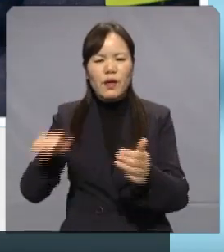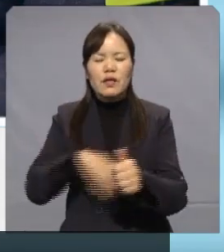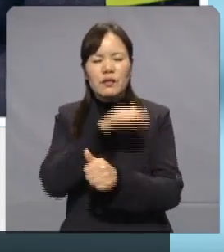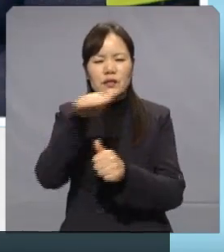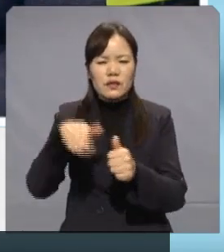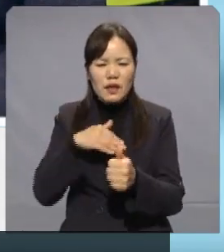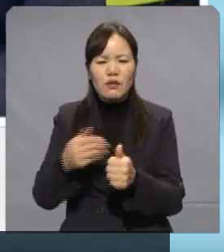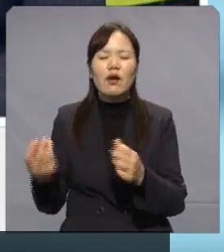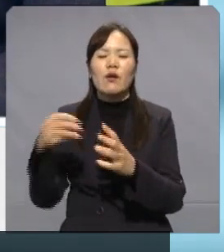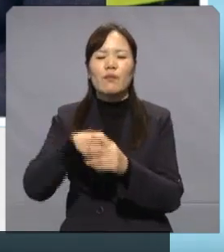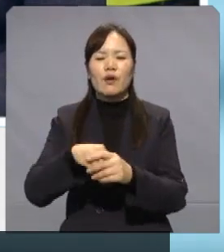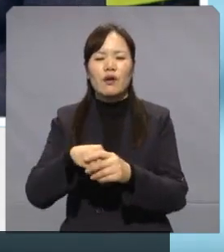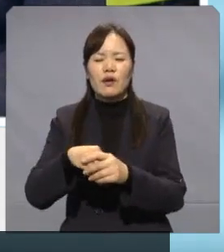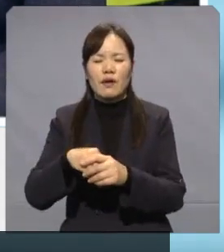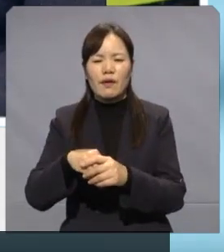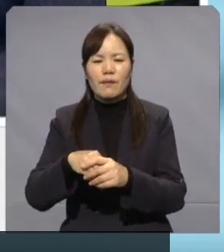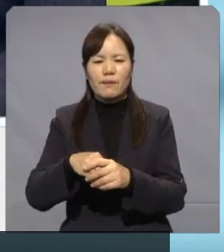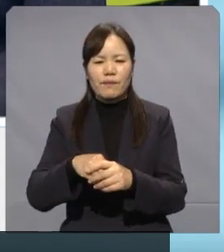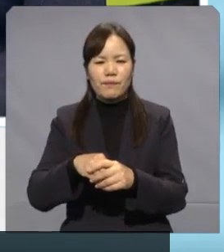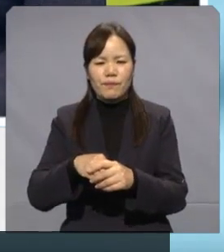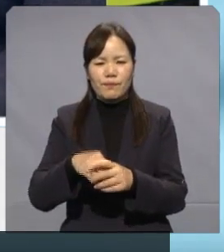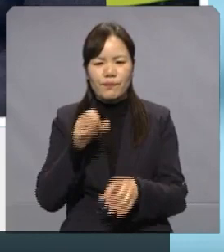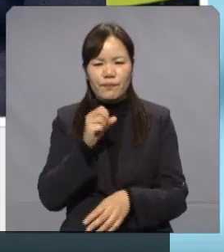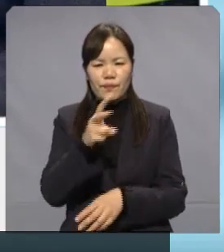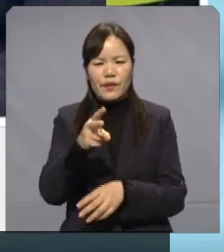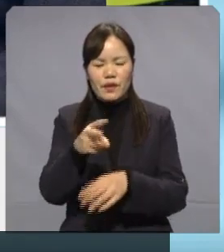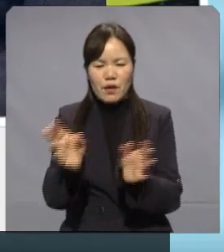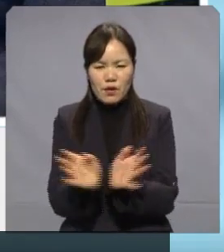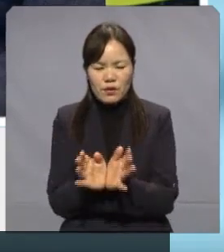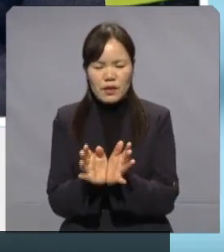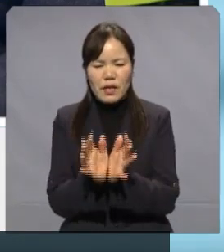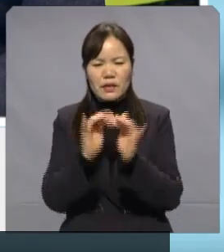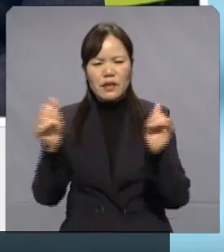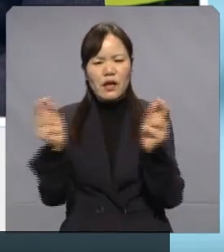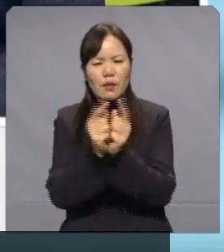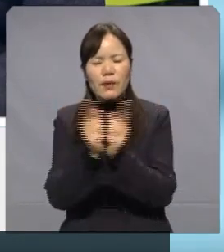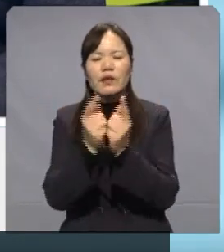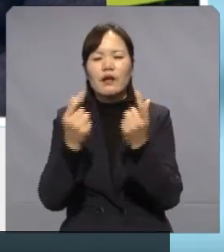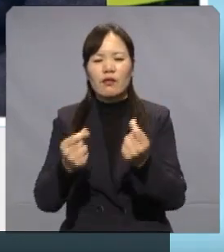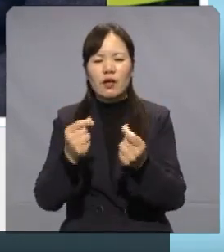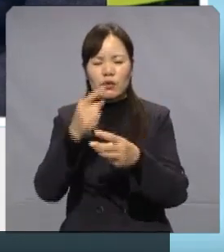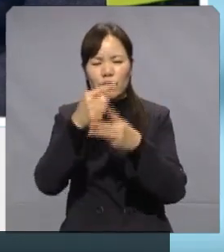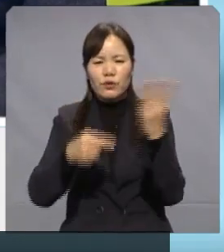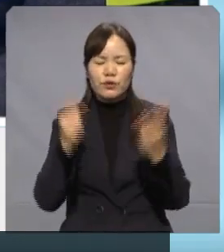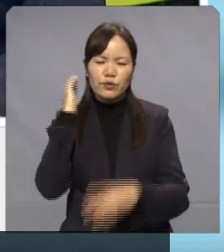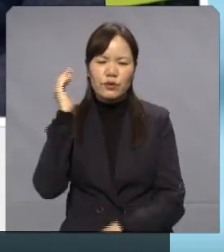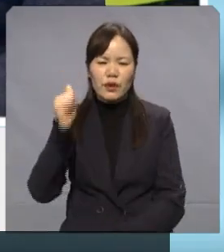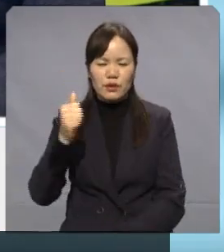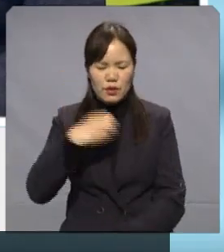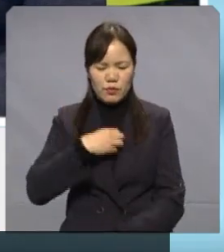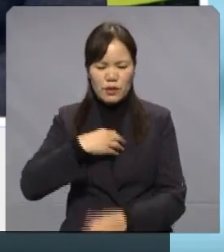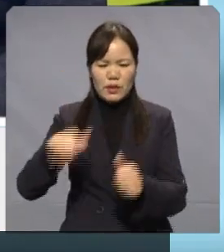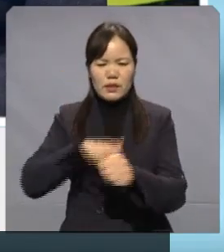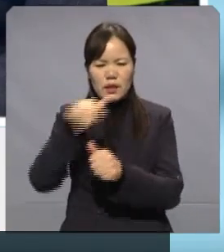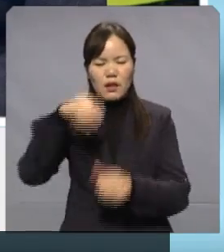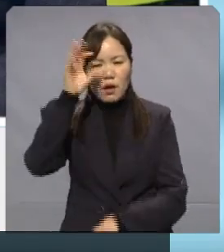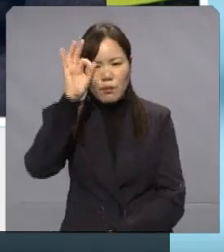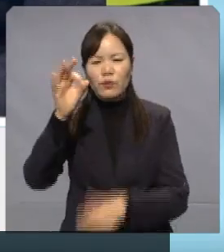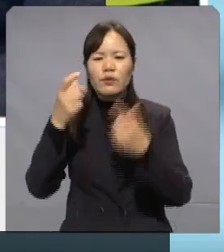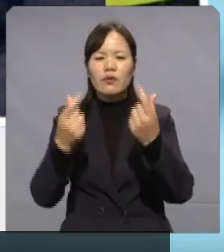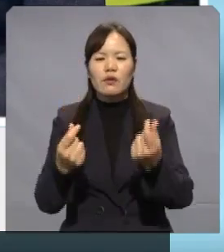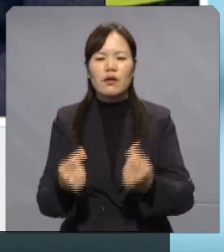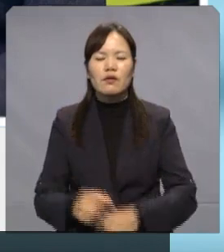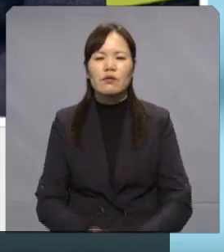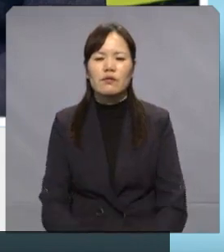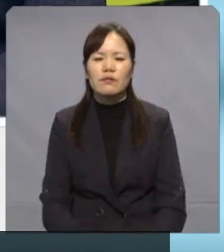되는 그렇죠. 거 아닙니까? 저는 그만큼 예. 윤석열 대통령이 지금을 위기상황이라고 보고 있는 예. 거 특히 이태원 참사를 기점으로 해서 위기상황으로 보고